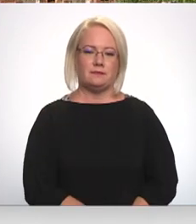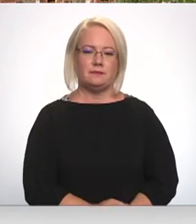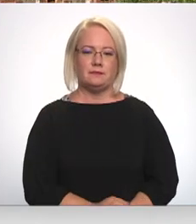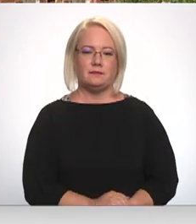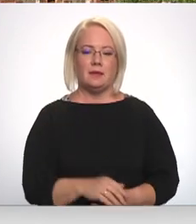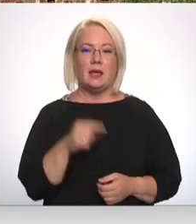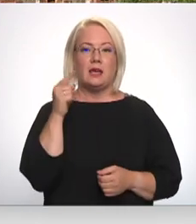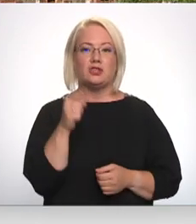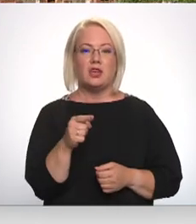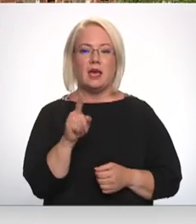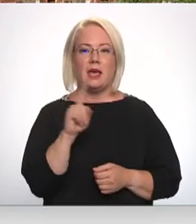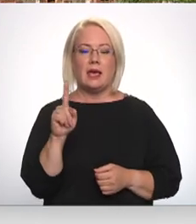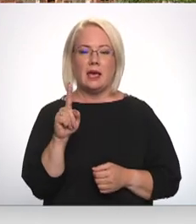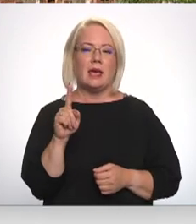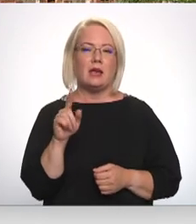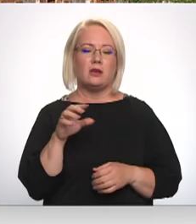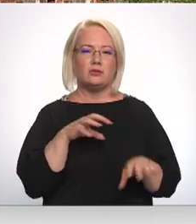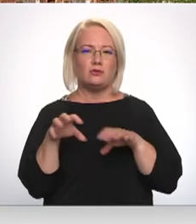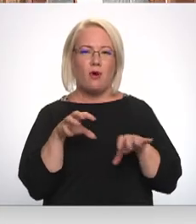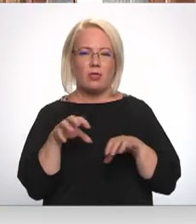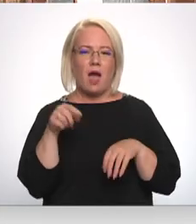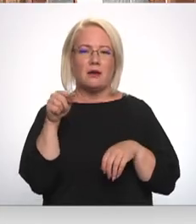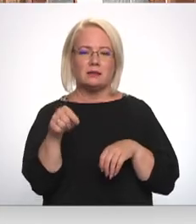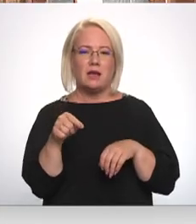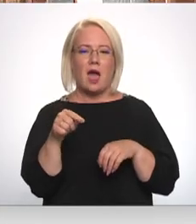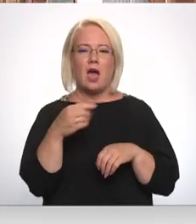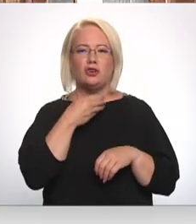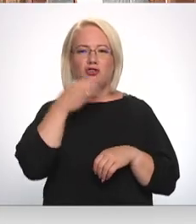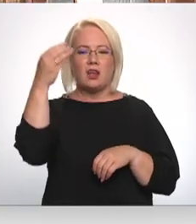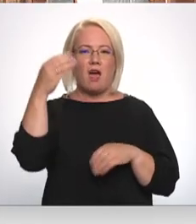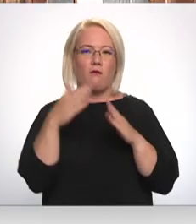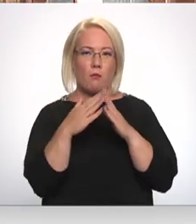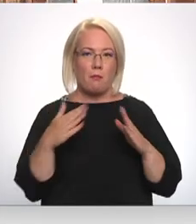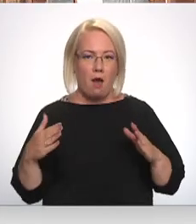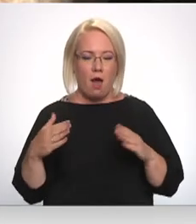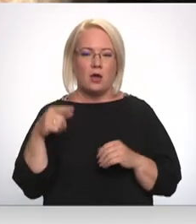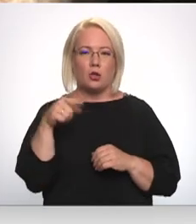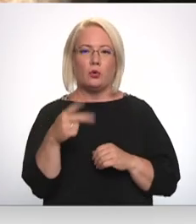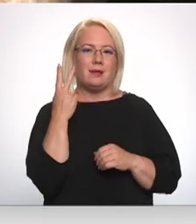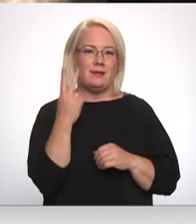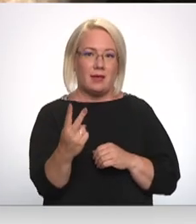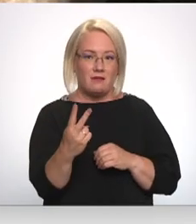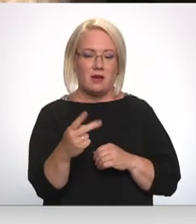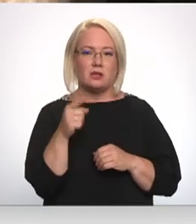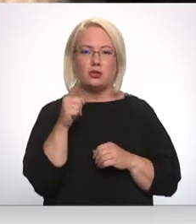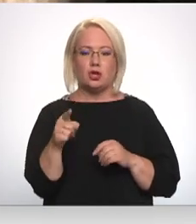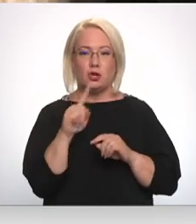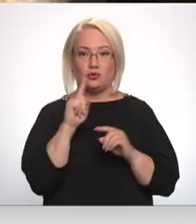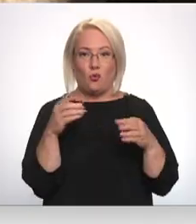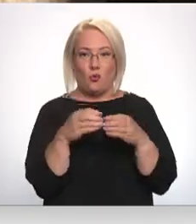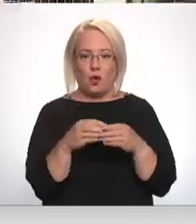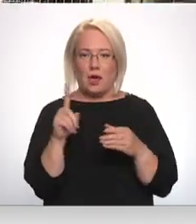Šī ir Nacionālā Rīgas zooloģiskā dārza žirafu māja. Tajā mī divas Rotšilda žirafes. Šī pasuga atzīta par